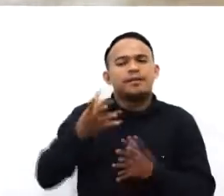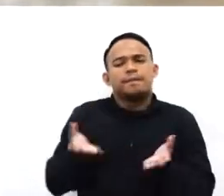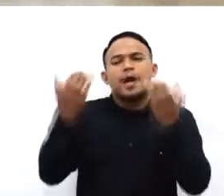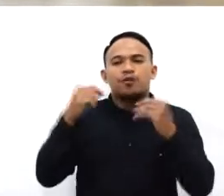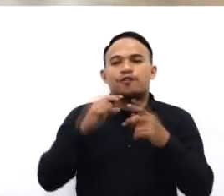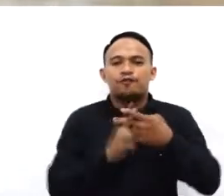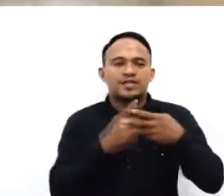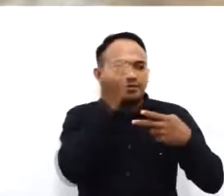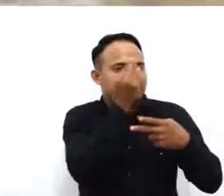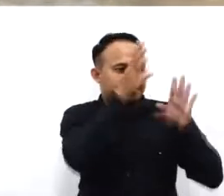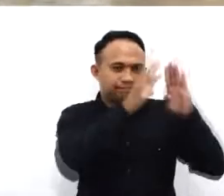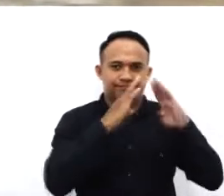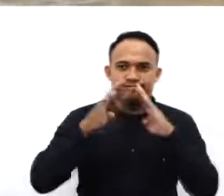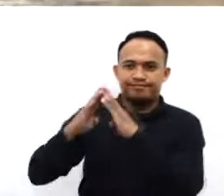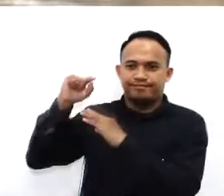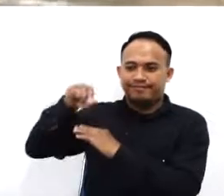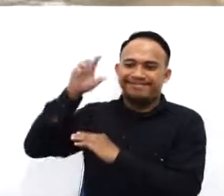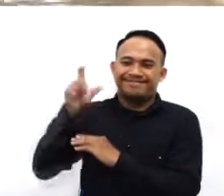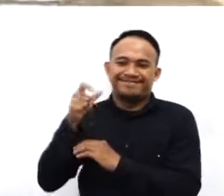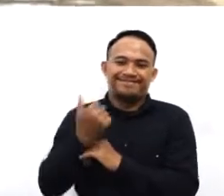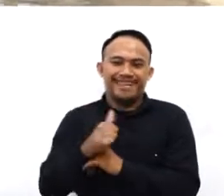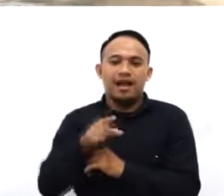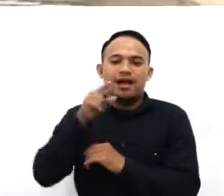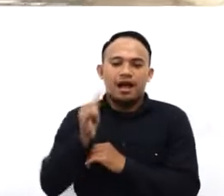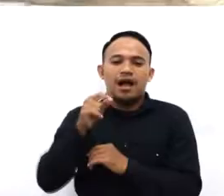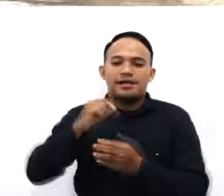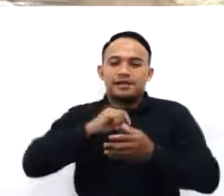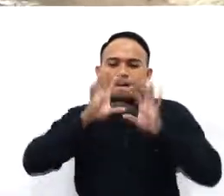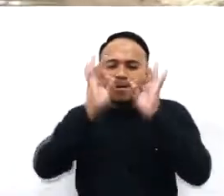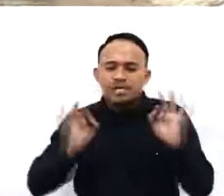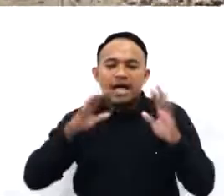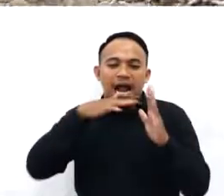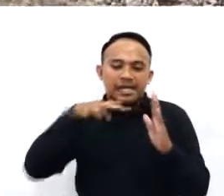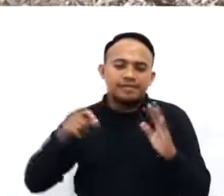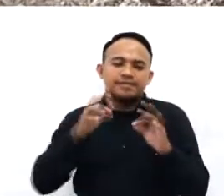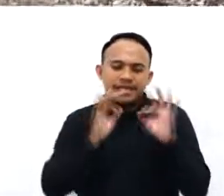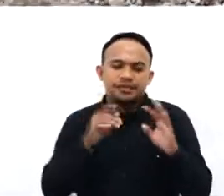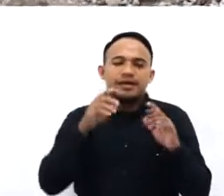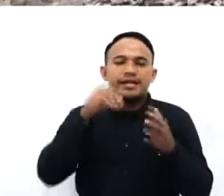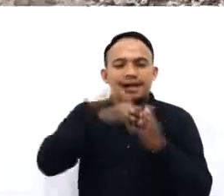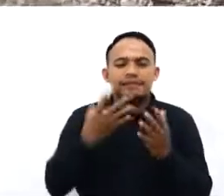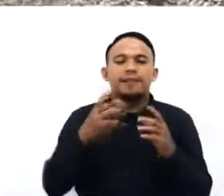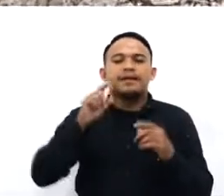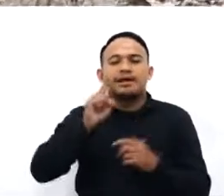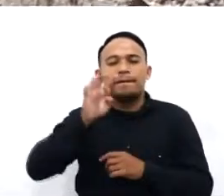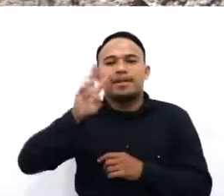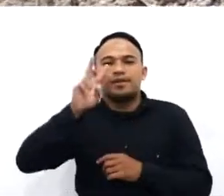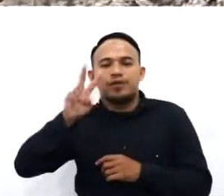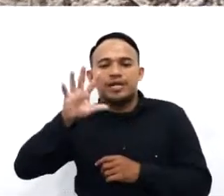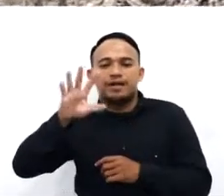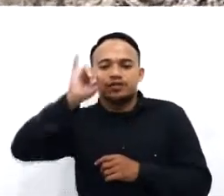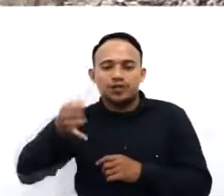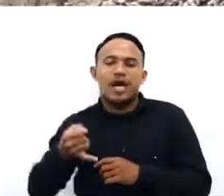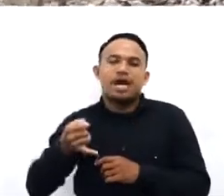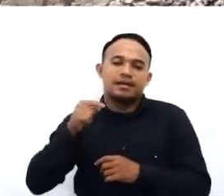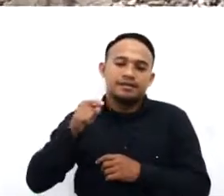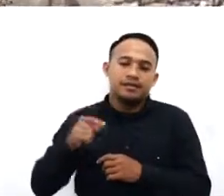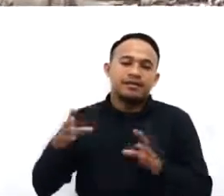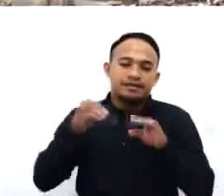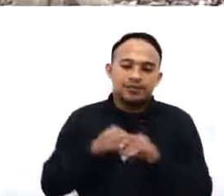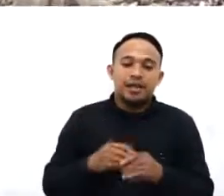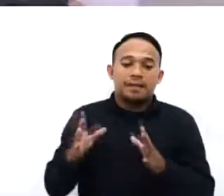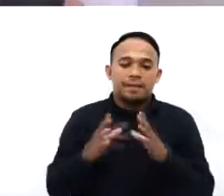dan pembangunan fasilitas air bersih senilai Rp142,5 juta rupiah.